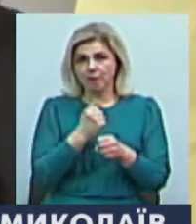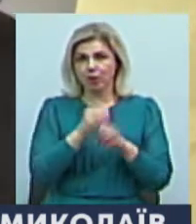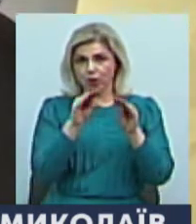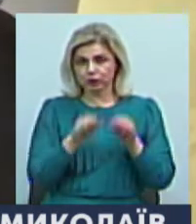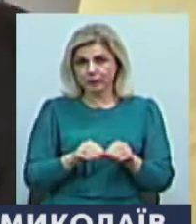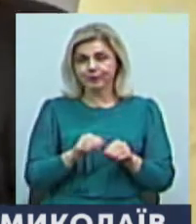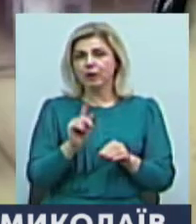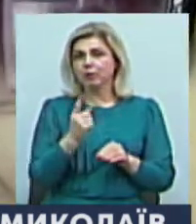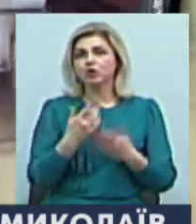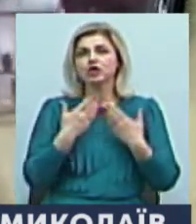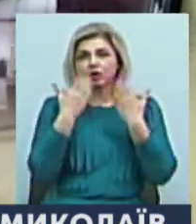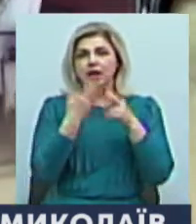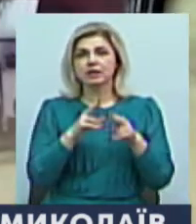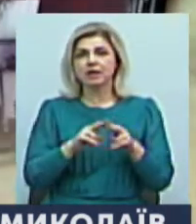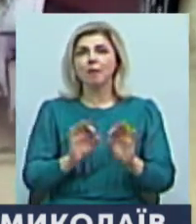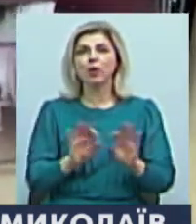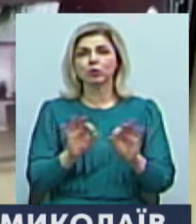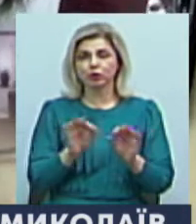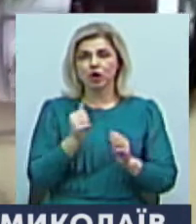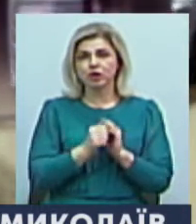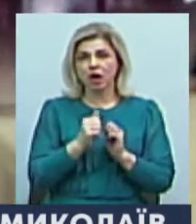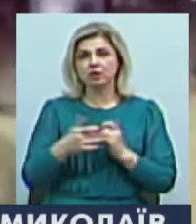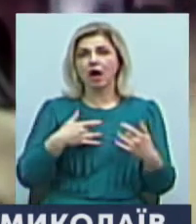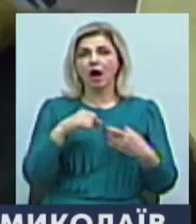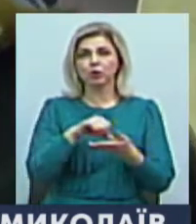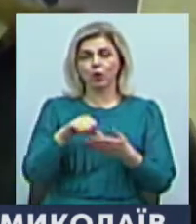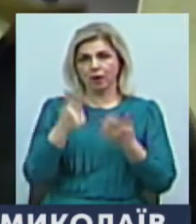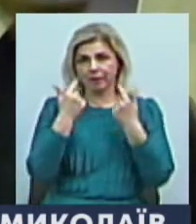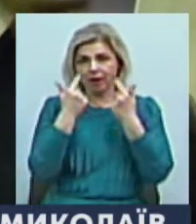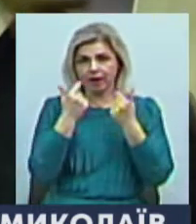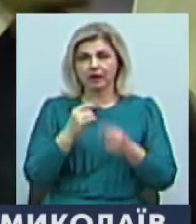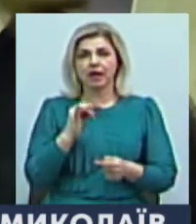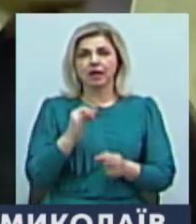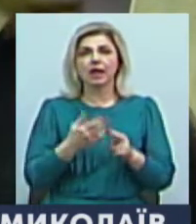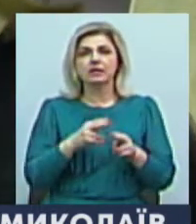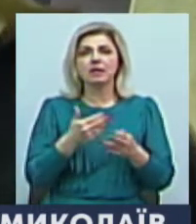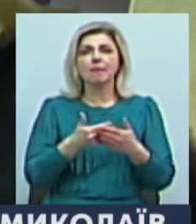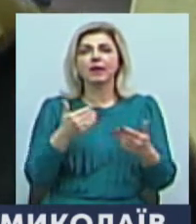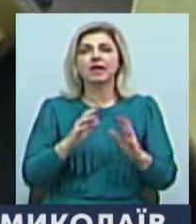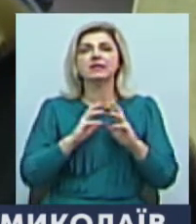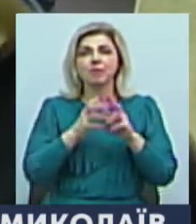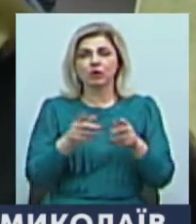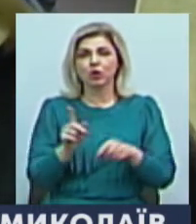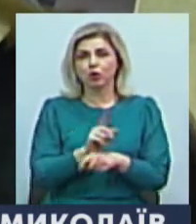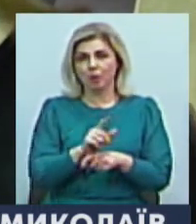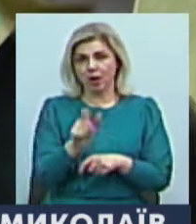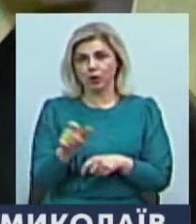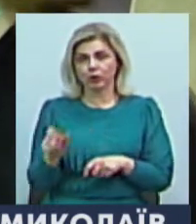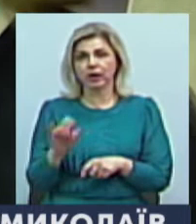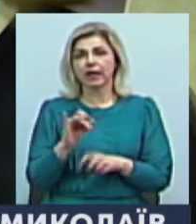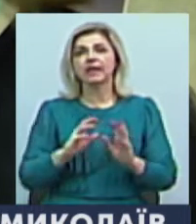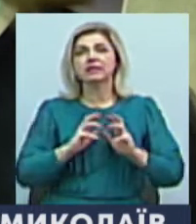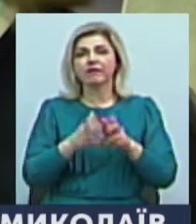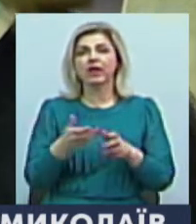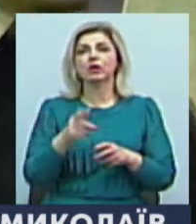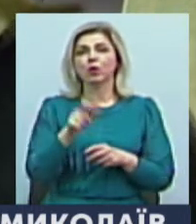монологи, дуже часто мої актори плакали. Фігури, які є перед світом, ну, нормальних людей, нормотипичних, і світом